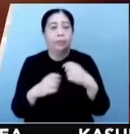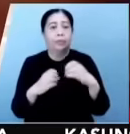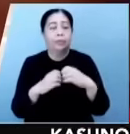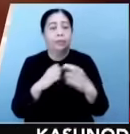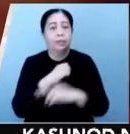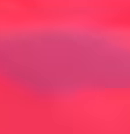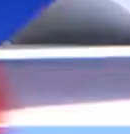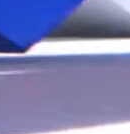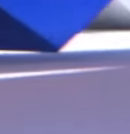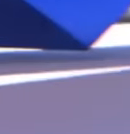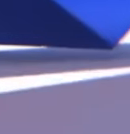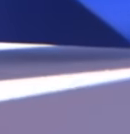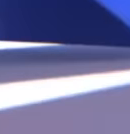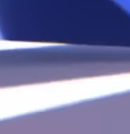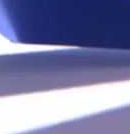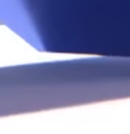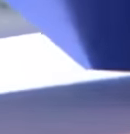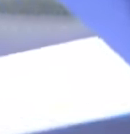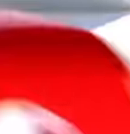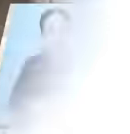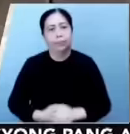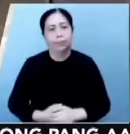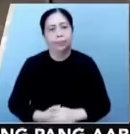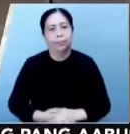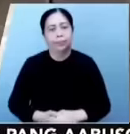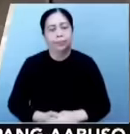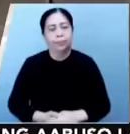Balitang Bicolandia.